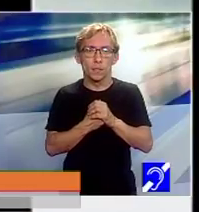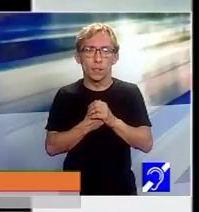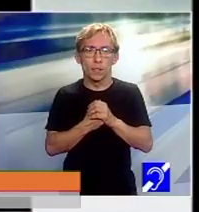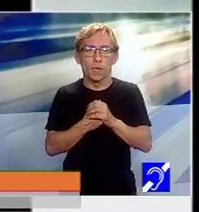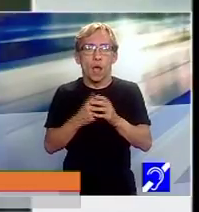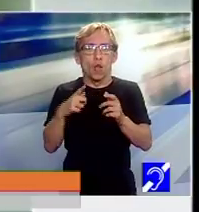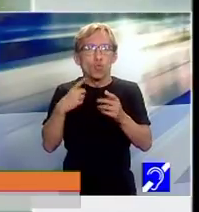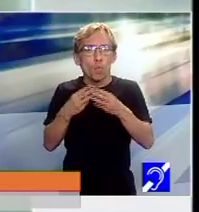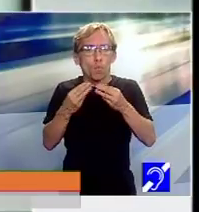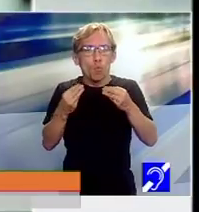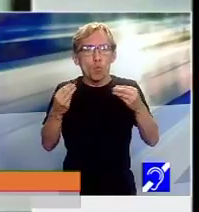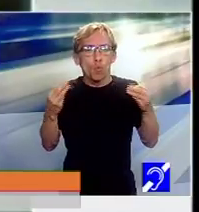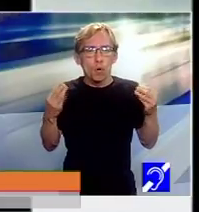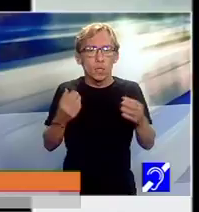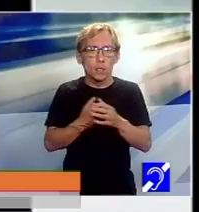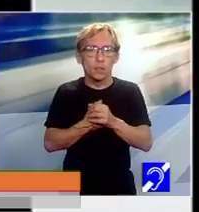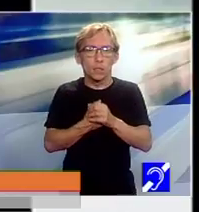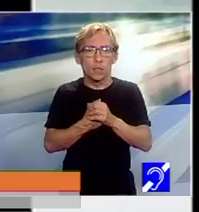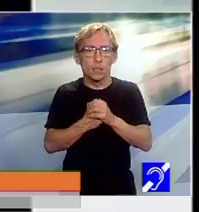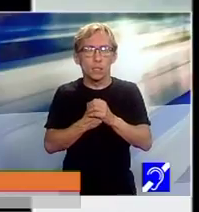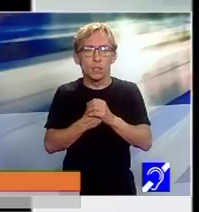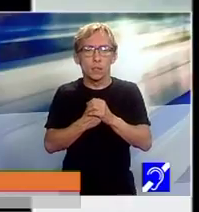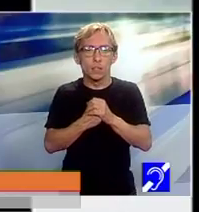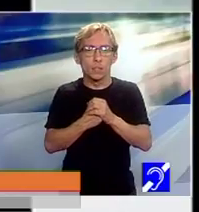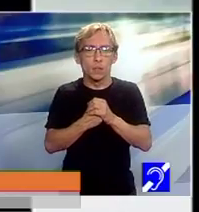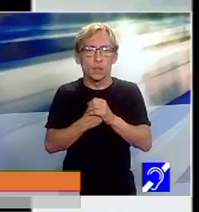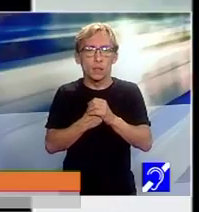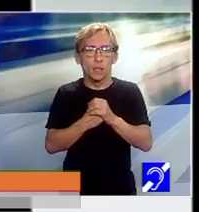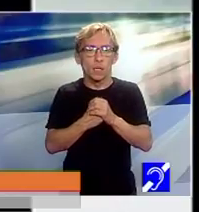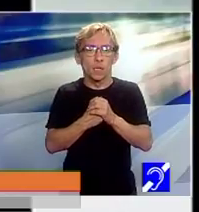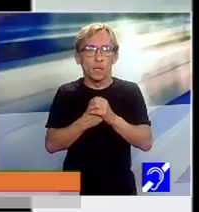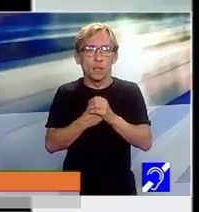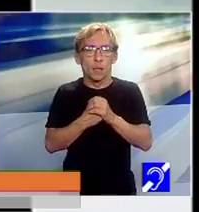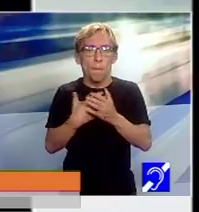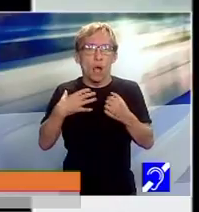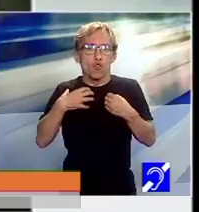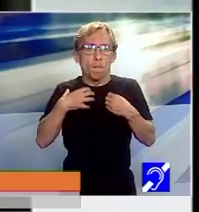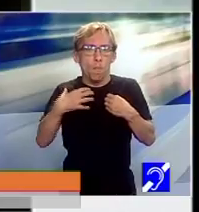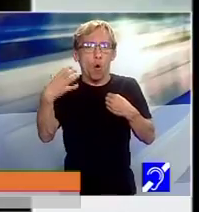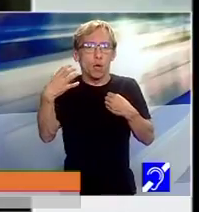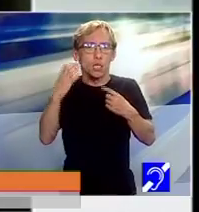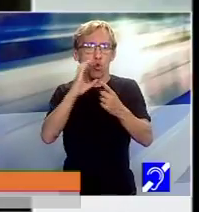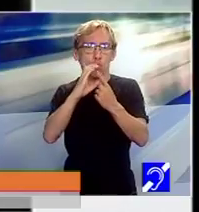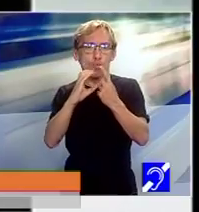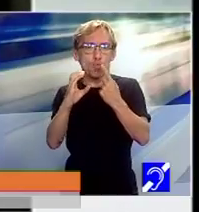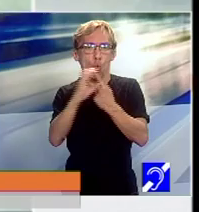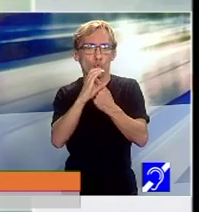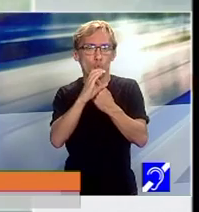foarte mulți pasionați și de citit și de v-aș îmbogăti cultura generală, dar